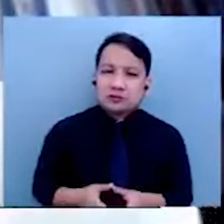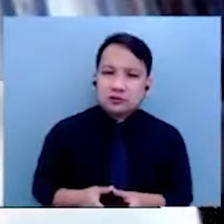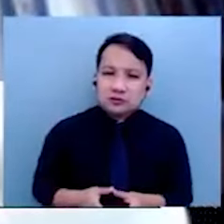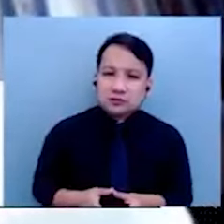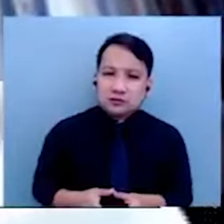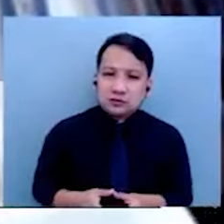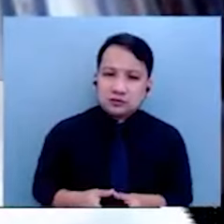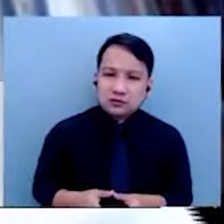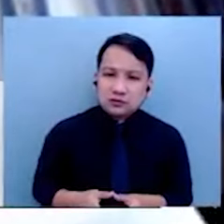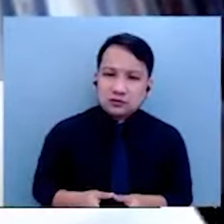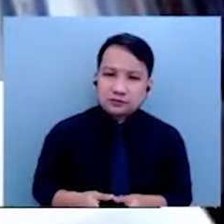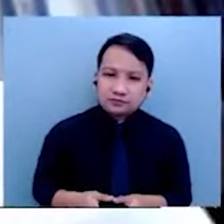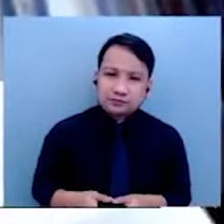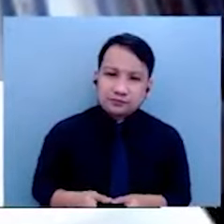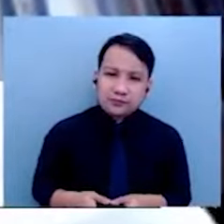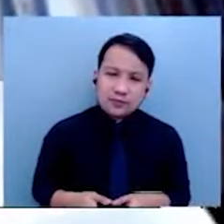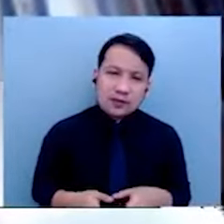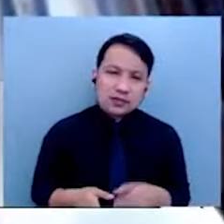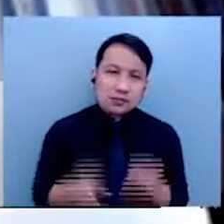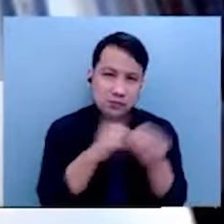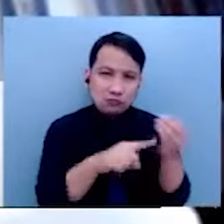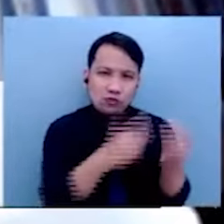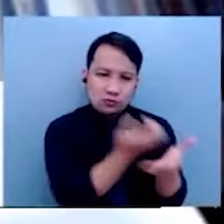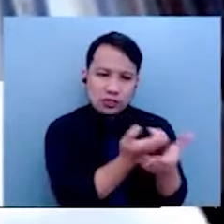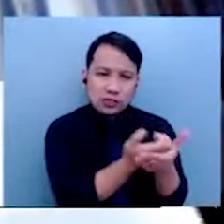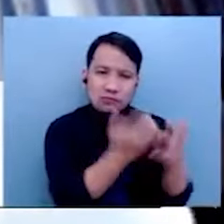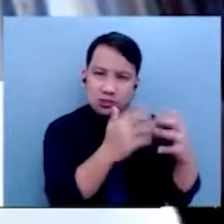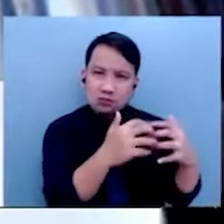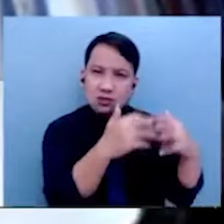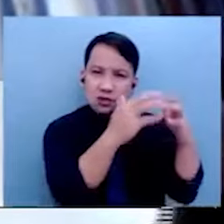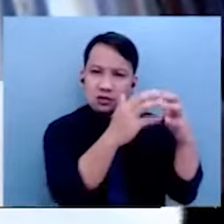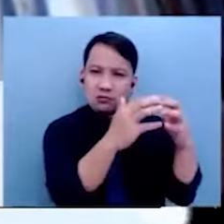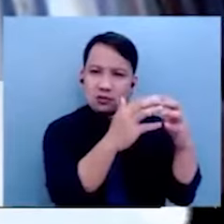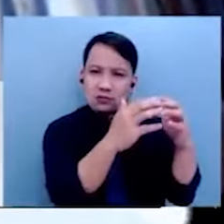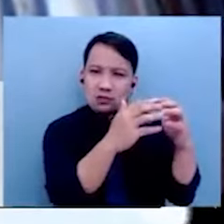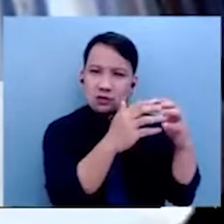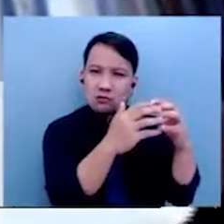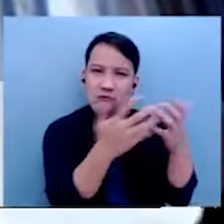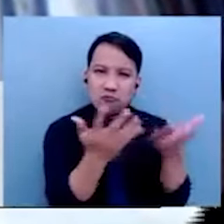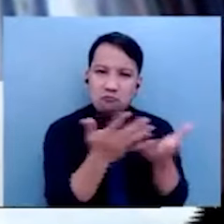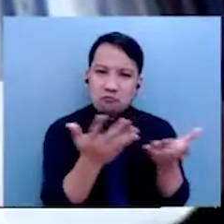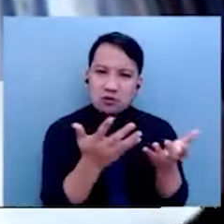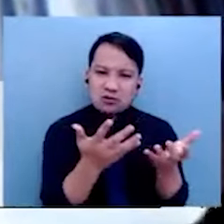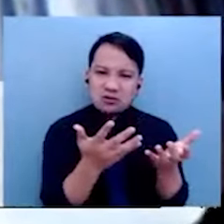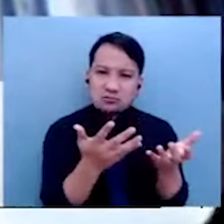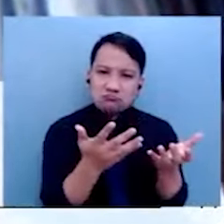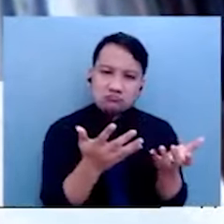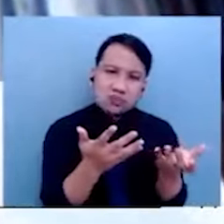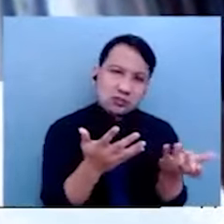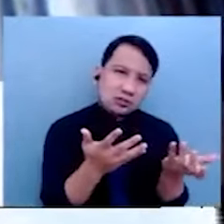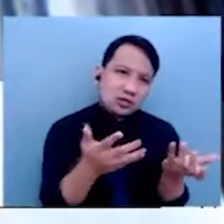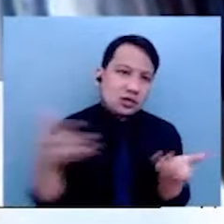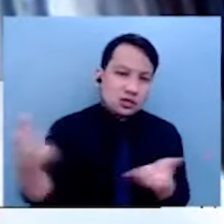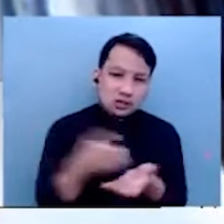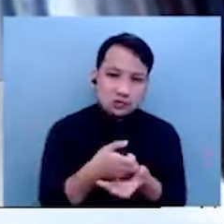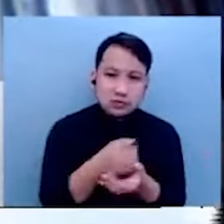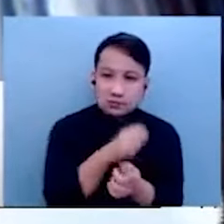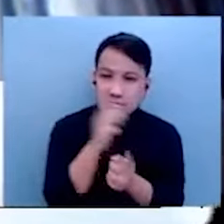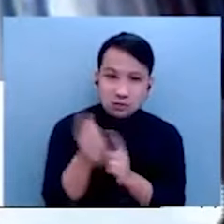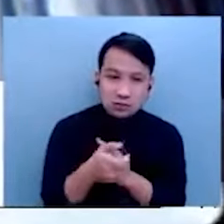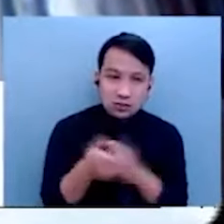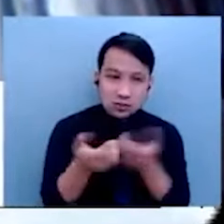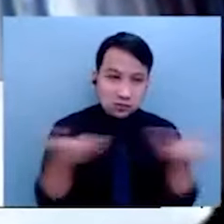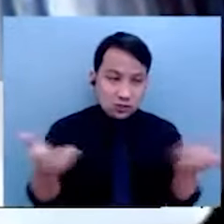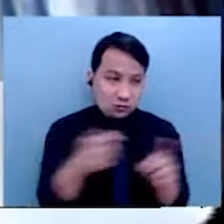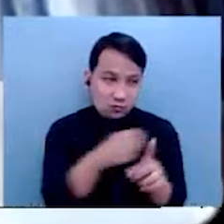Yung economic cost should never come at the cost of yung environment saka yung mga social